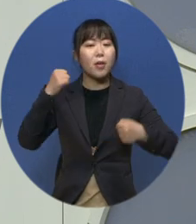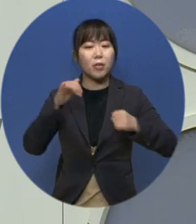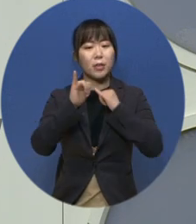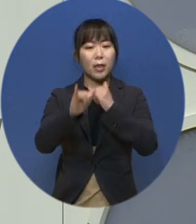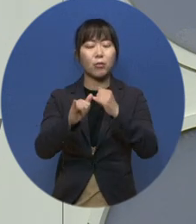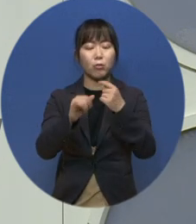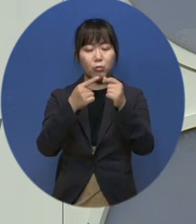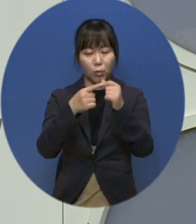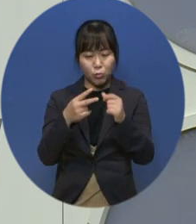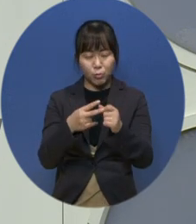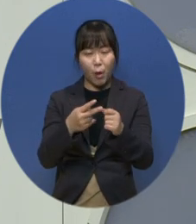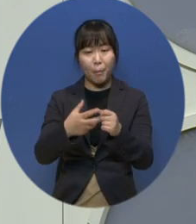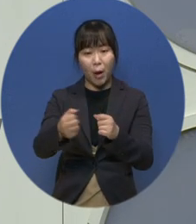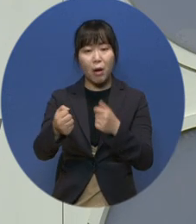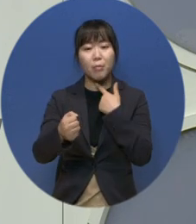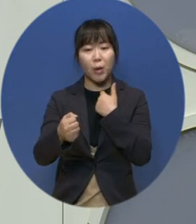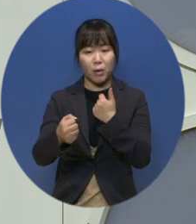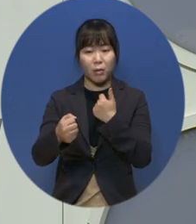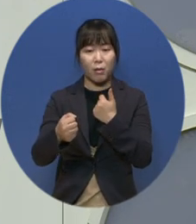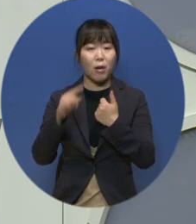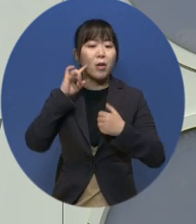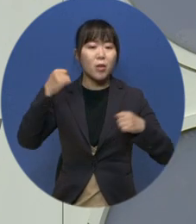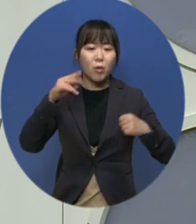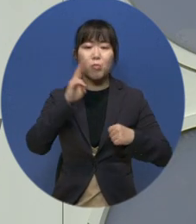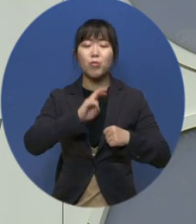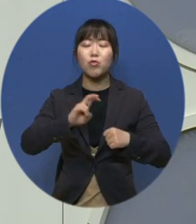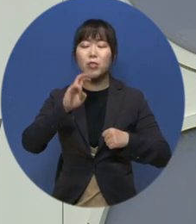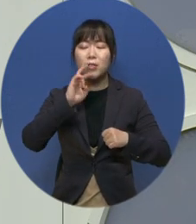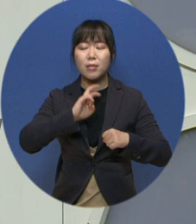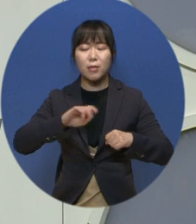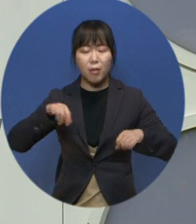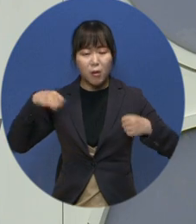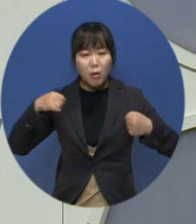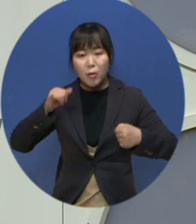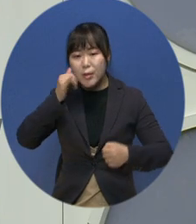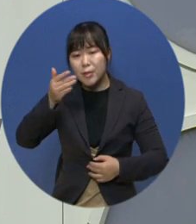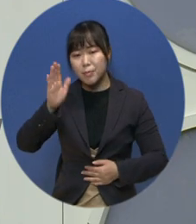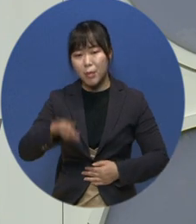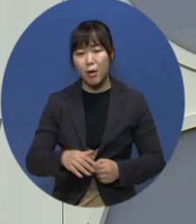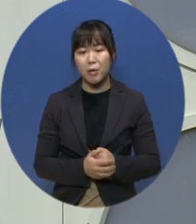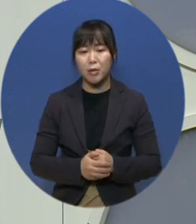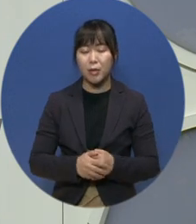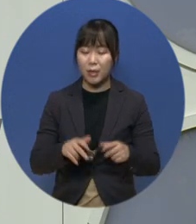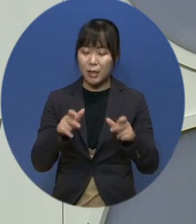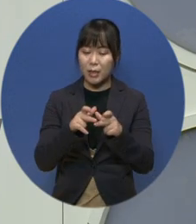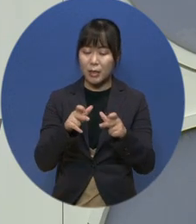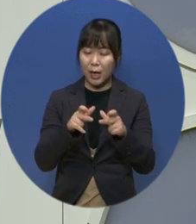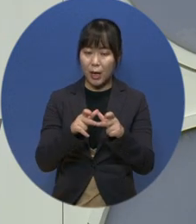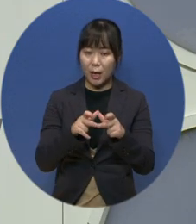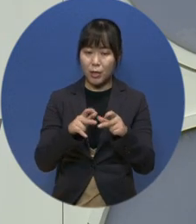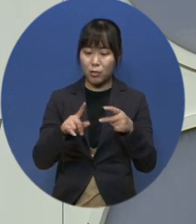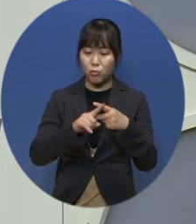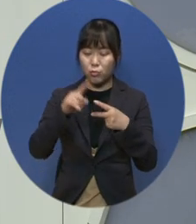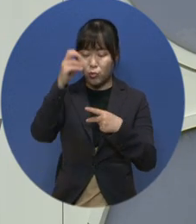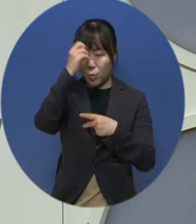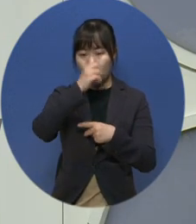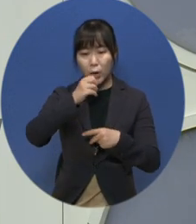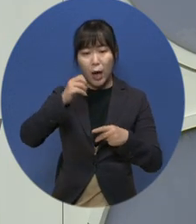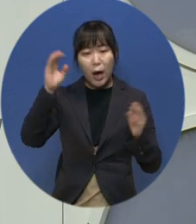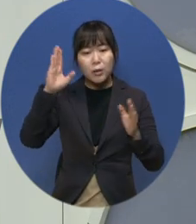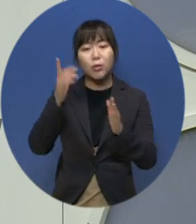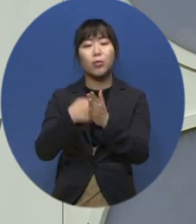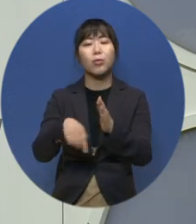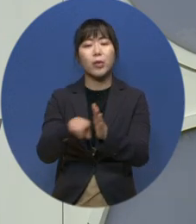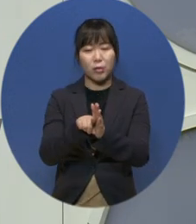거긴 뭐 연극뿐만 아니라 뮤지컬 이런 것도 많이 하지만 특히 그 장애인 청소년들을 위해서